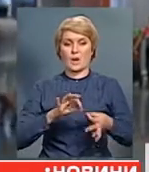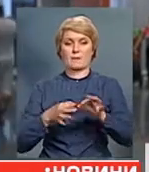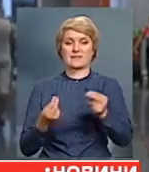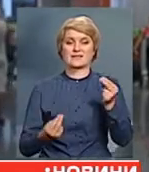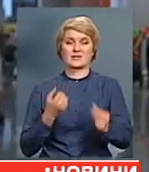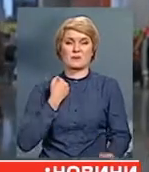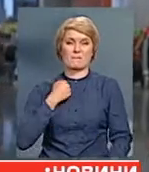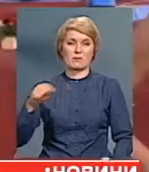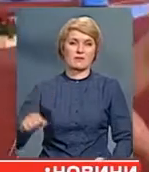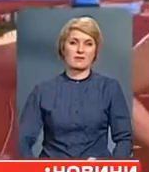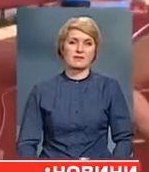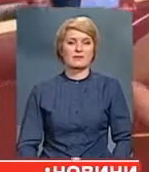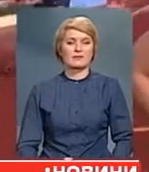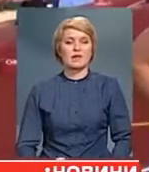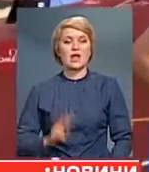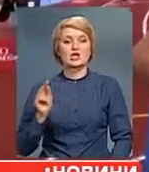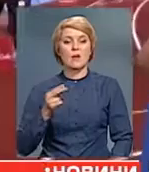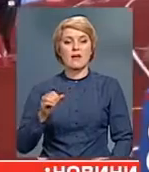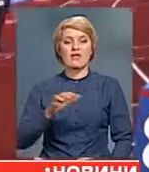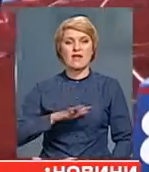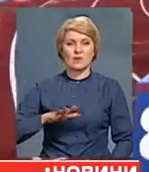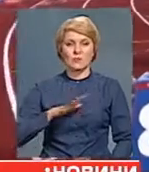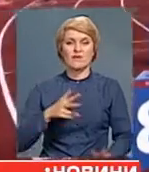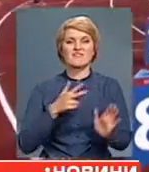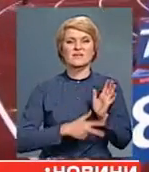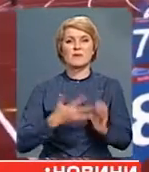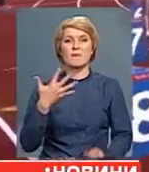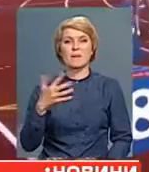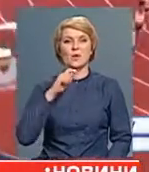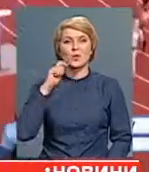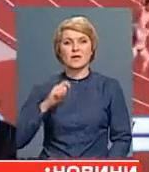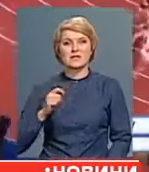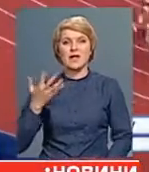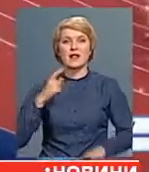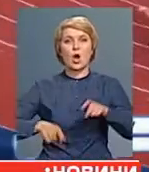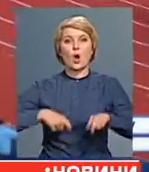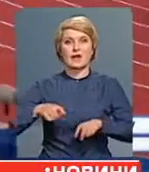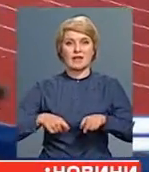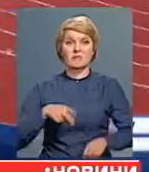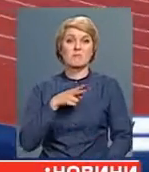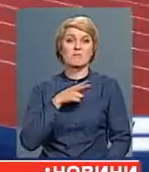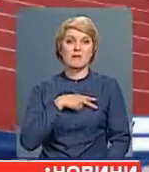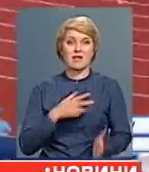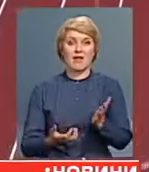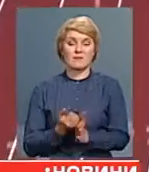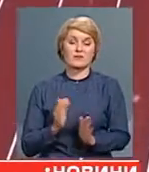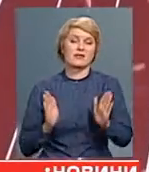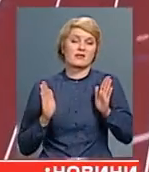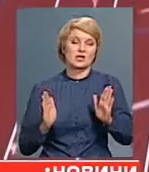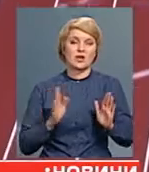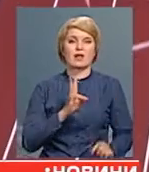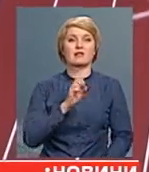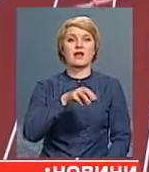іграх побідний, я маю в виду. На чемпіонаті Європи виступили 85 українських легкоатлетів, але медаль виборола лише